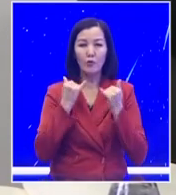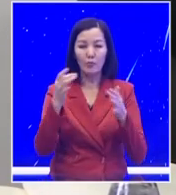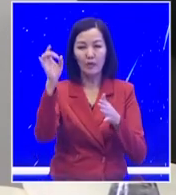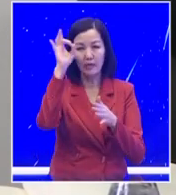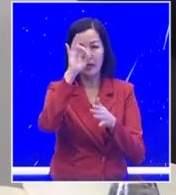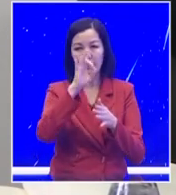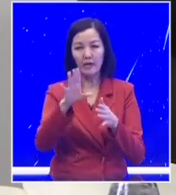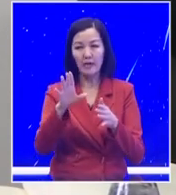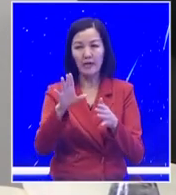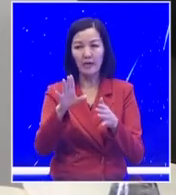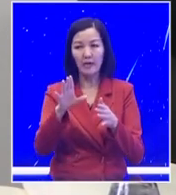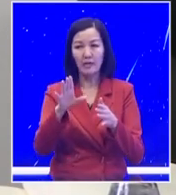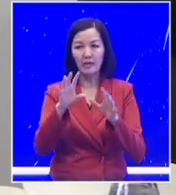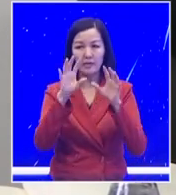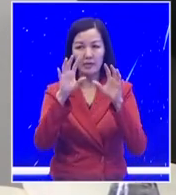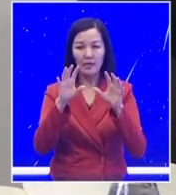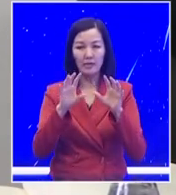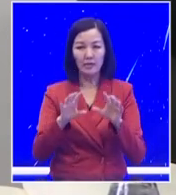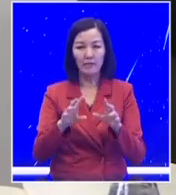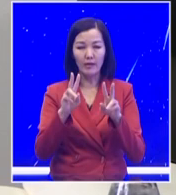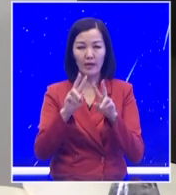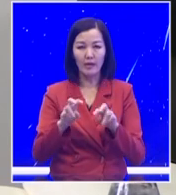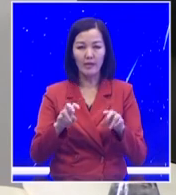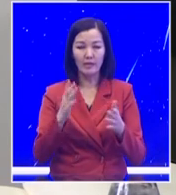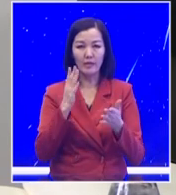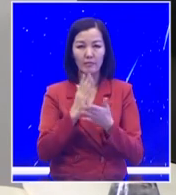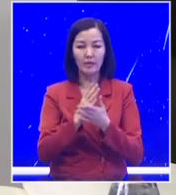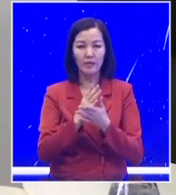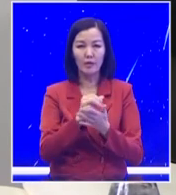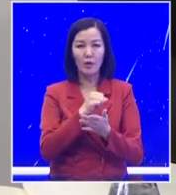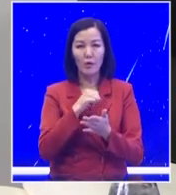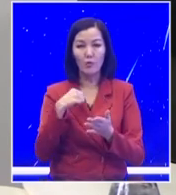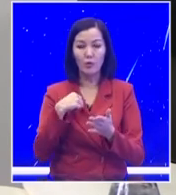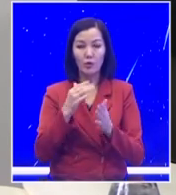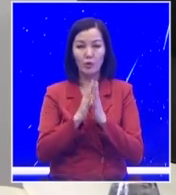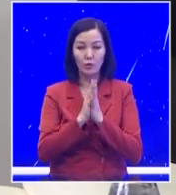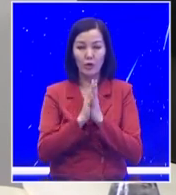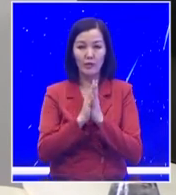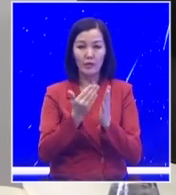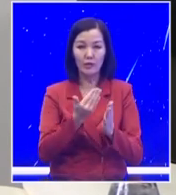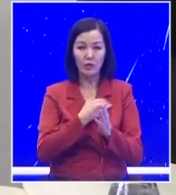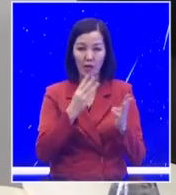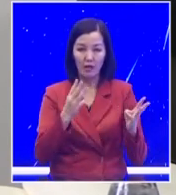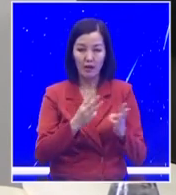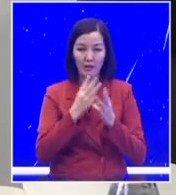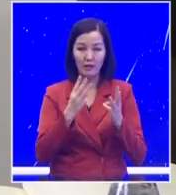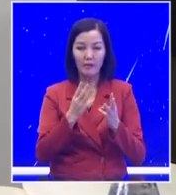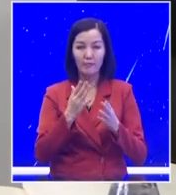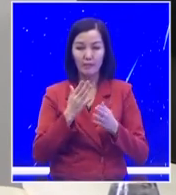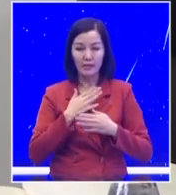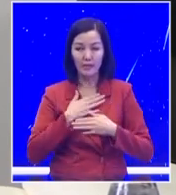атақ қолданыстағы заңнама бойынша қарастырылып жатыр. Сондықтан өздеріңіздің сұраныстарыңыз әрине